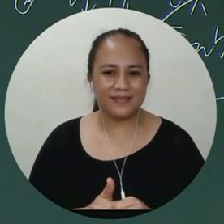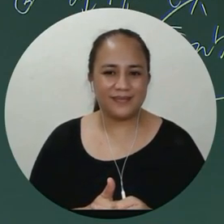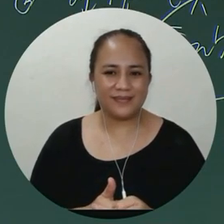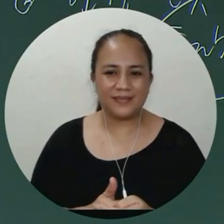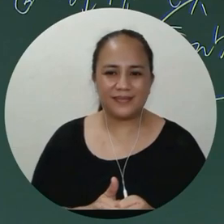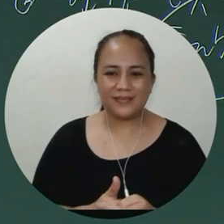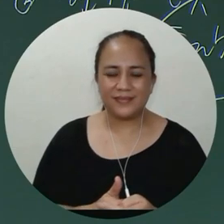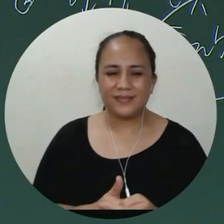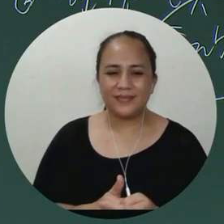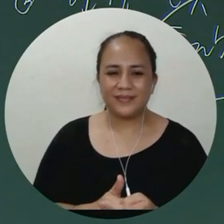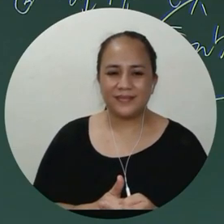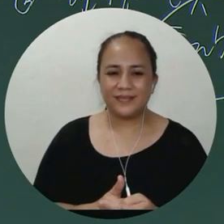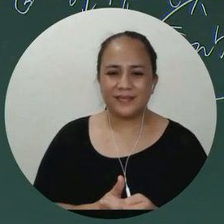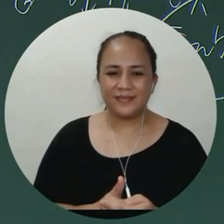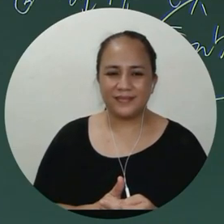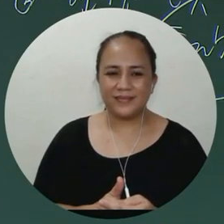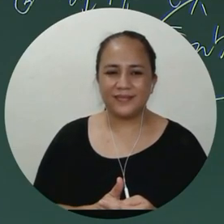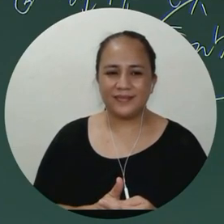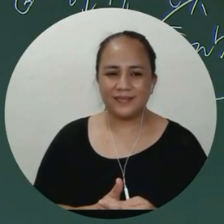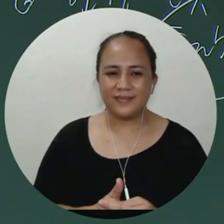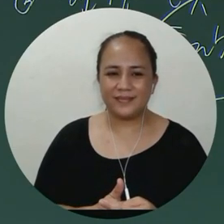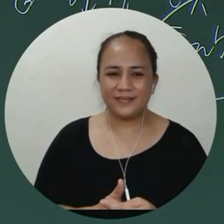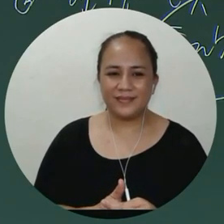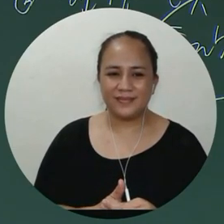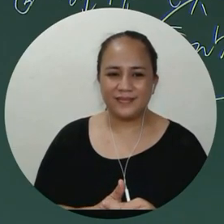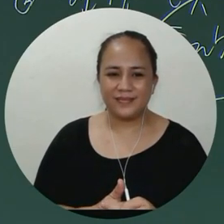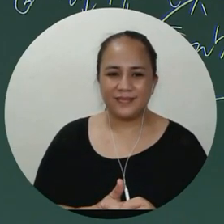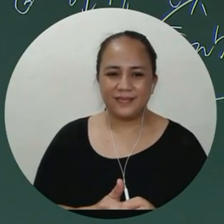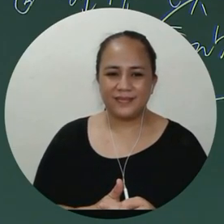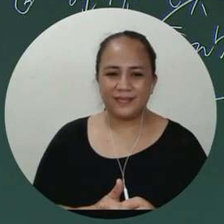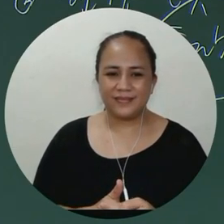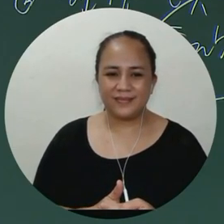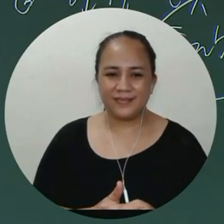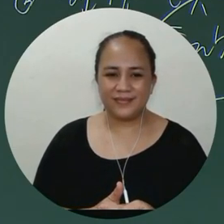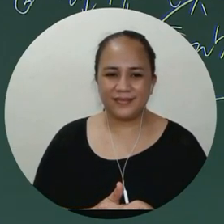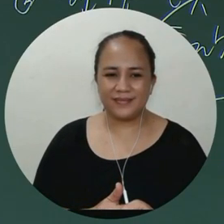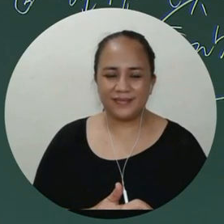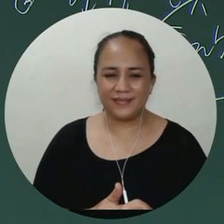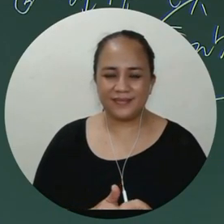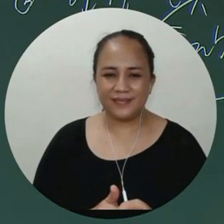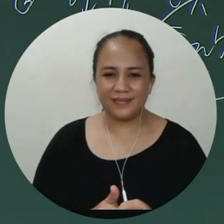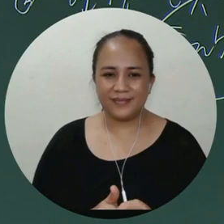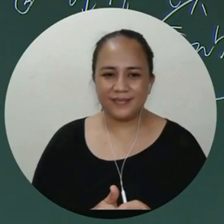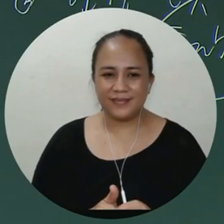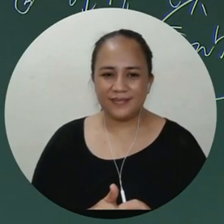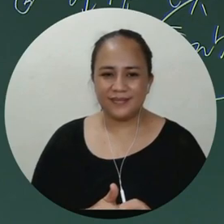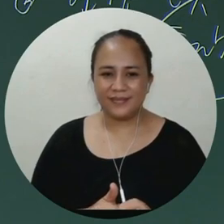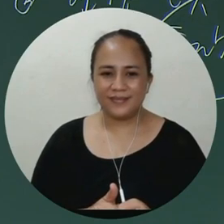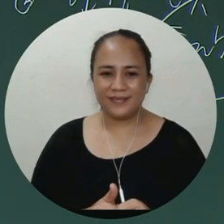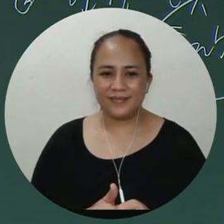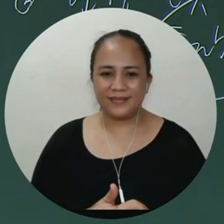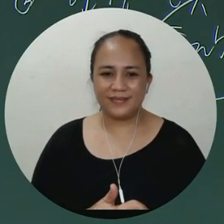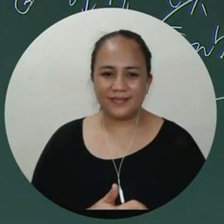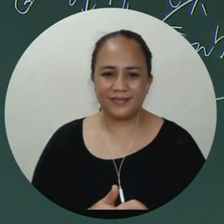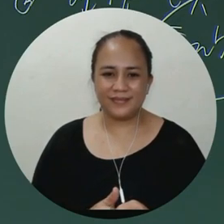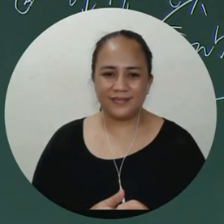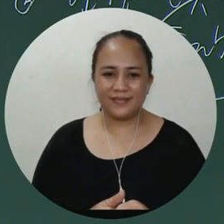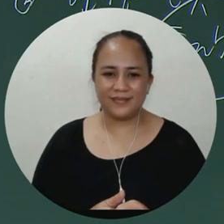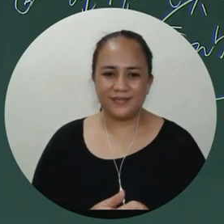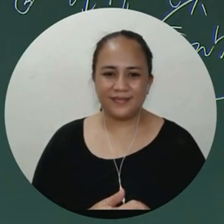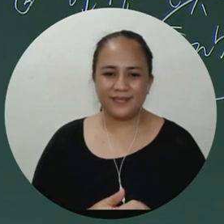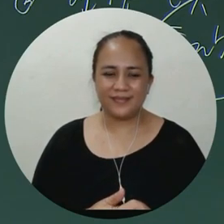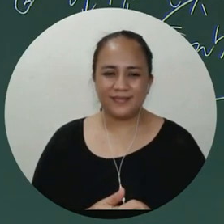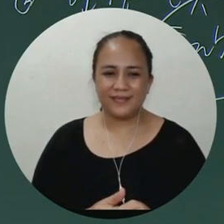중심으로 다시금 그렇게 잘 이해될 수 있도록 포럼을 아마 여러분 새롭게 제가 제 강의를 다시 하라